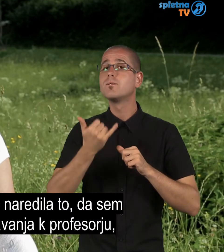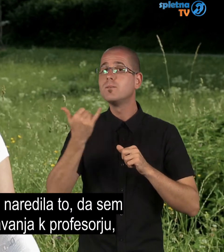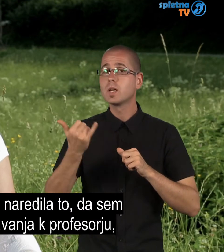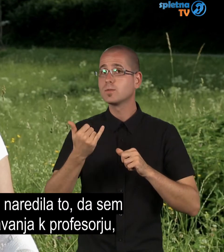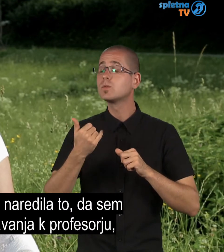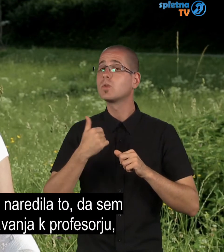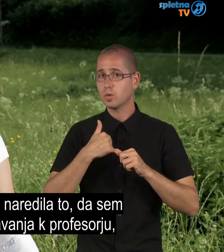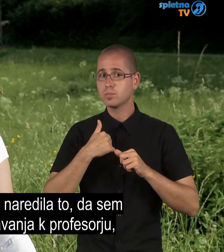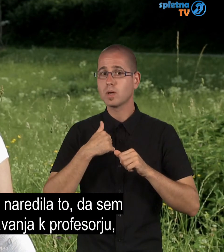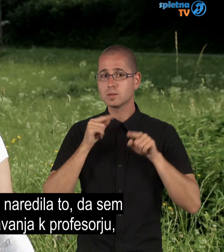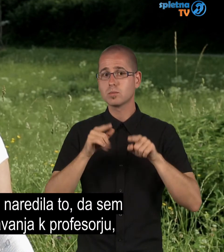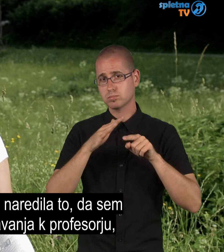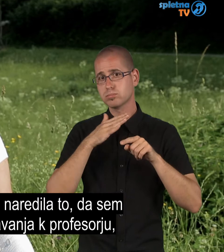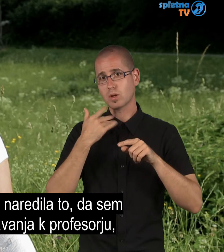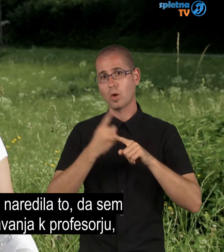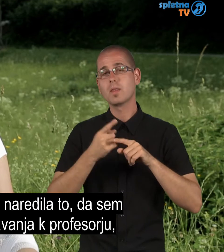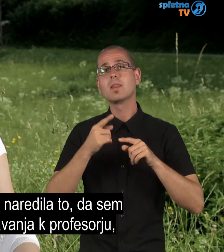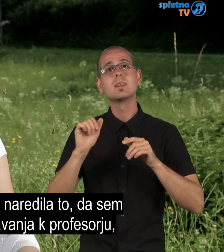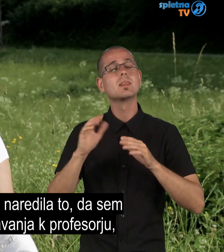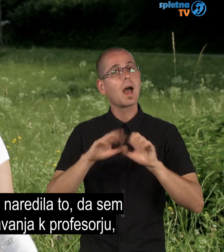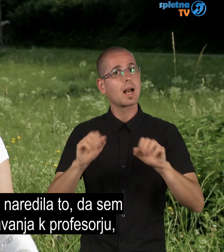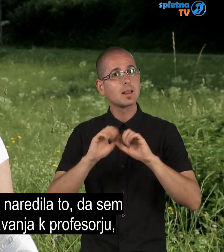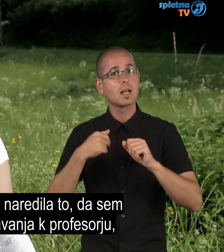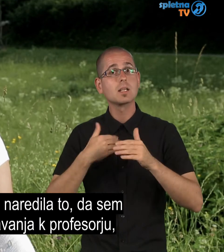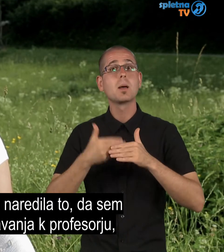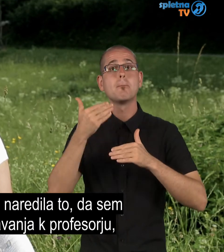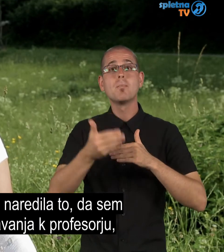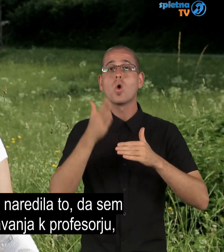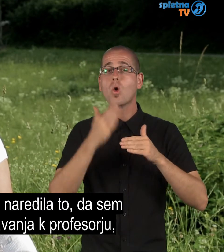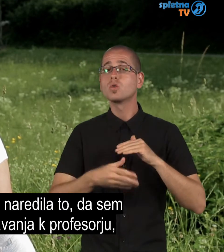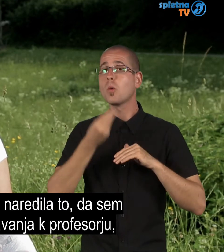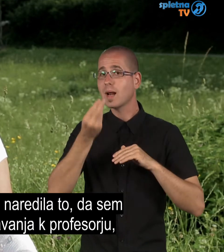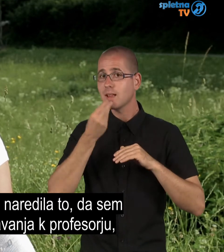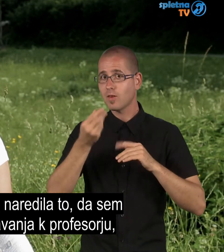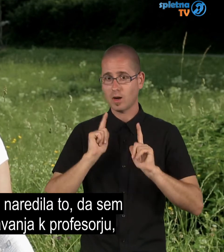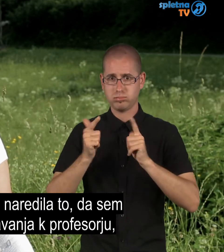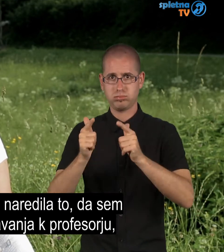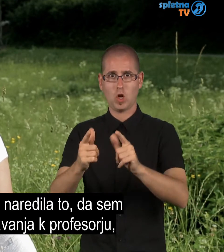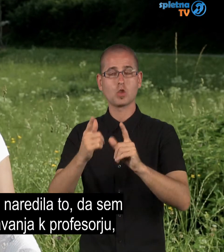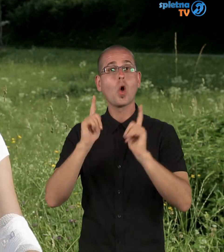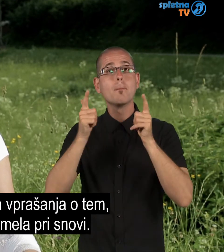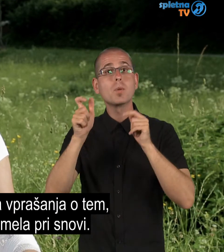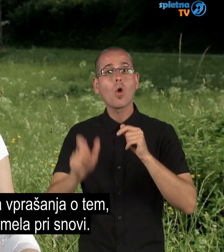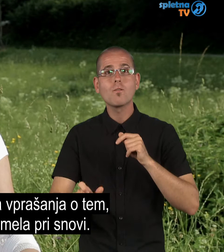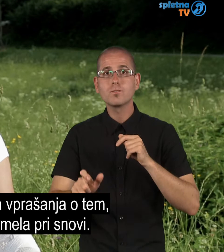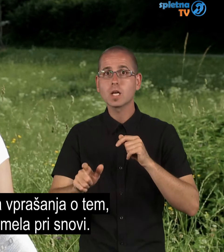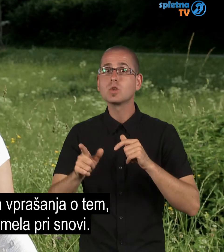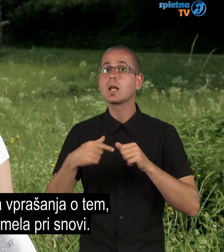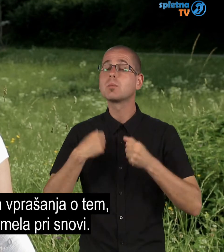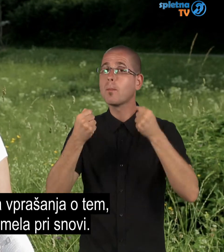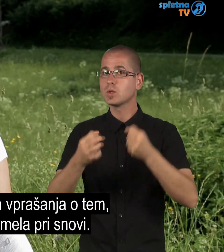Vedno pa sem to pogosto naredila, da sem po koncu predavanja šla do profesorja, da bi